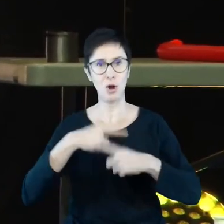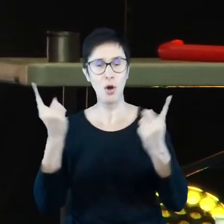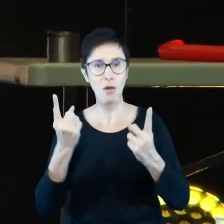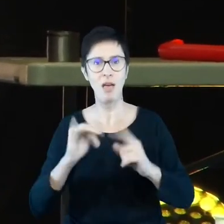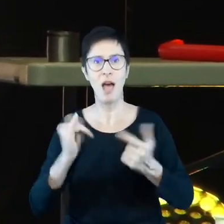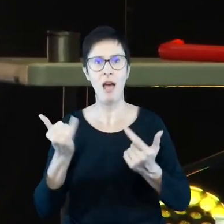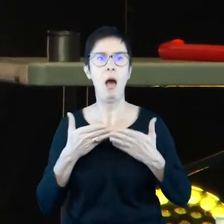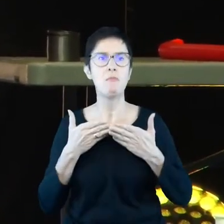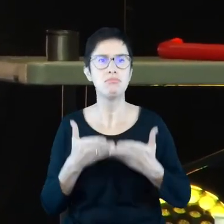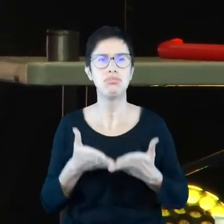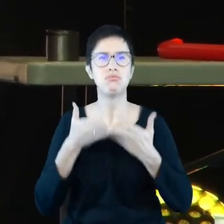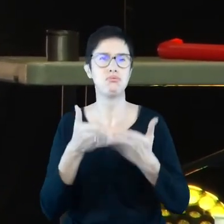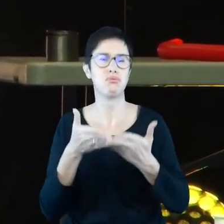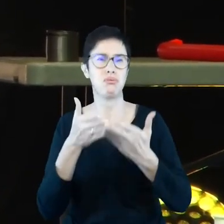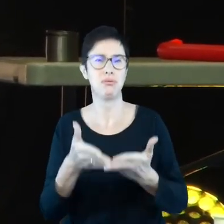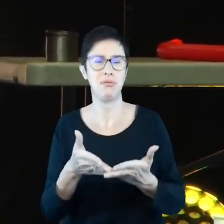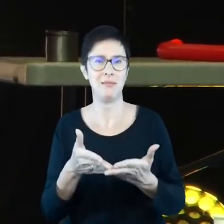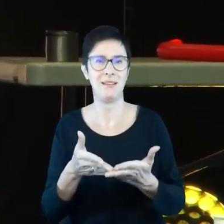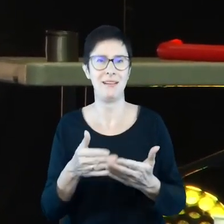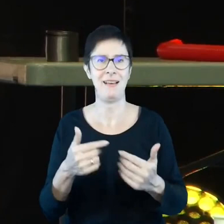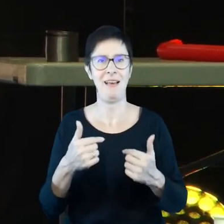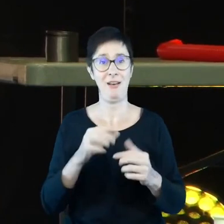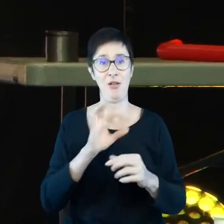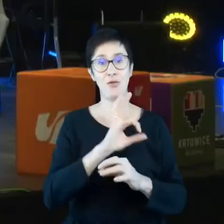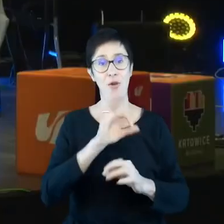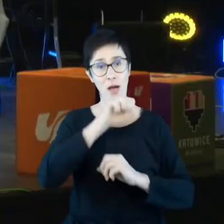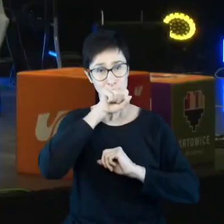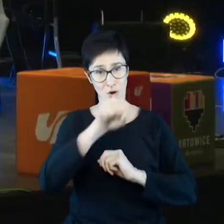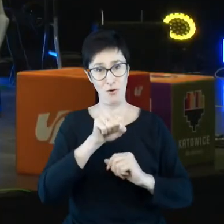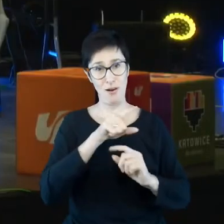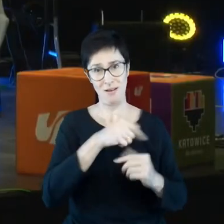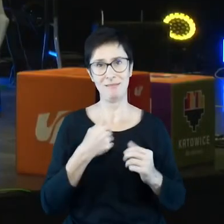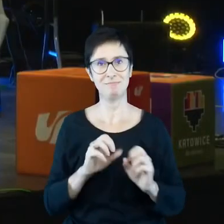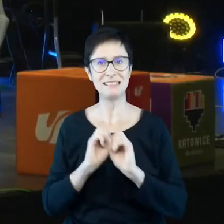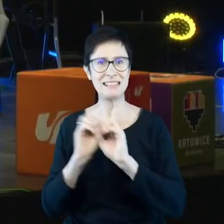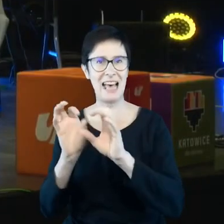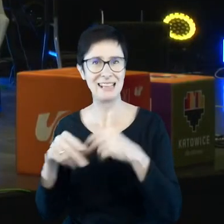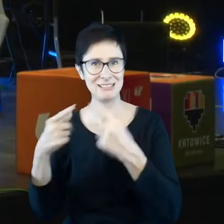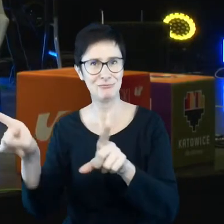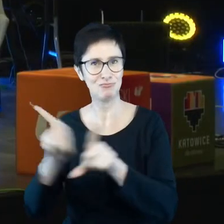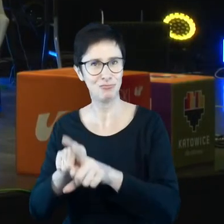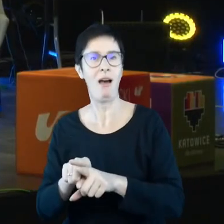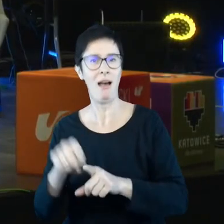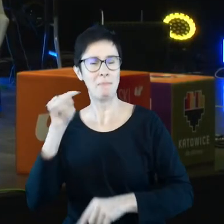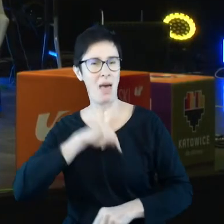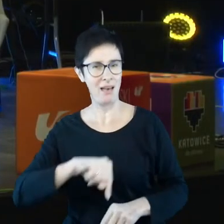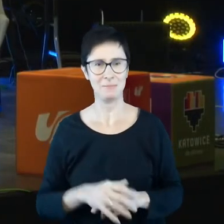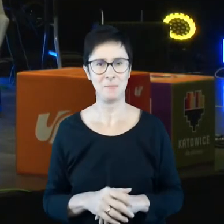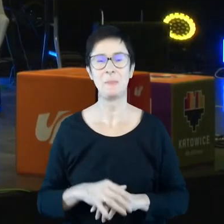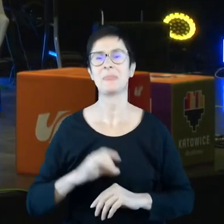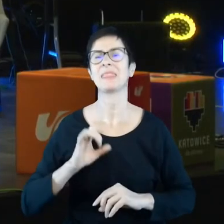żeglować. Zaraził pan go swoją pasją? Wydaje mi się, że po części udało mi się to uczynić, aczkolwiek naprawdę